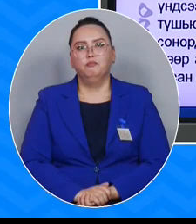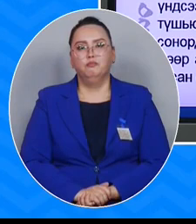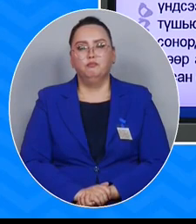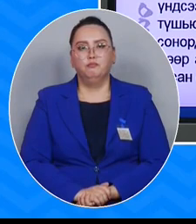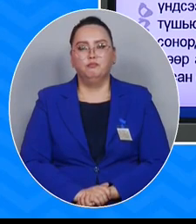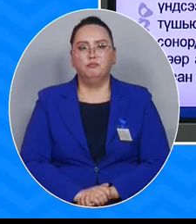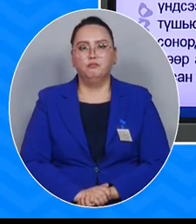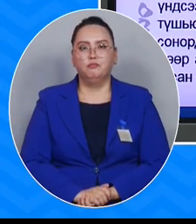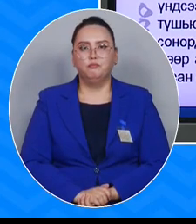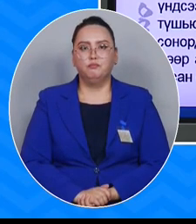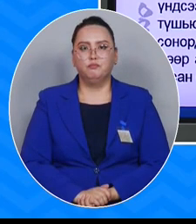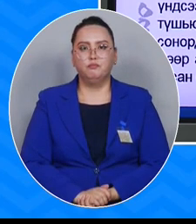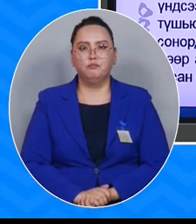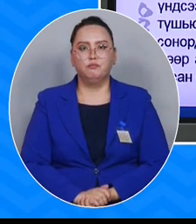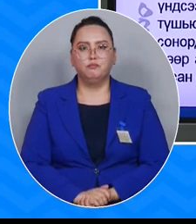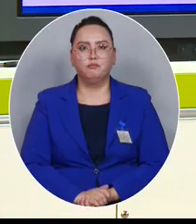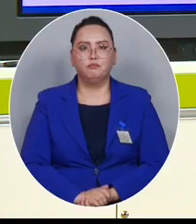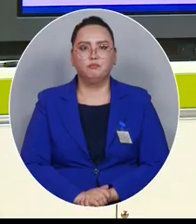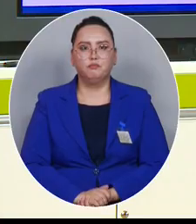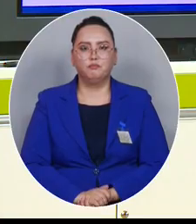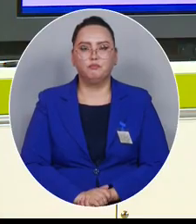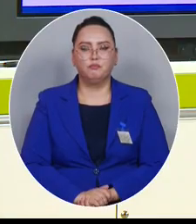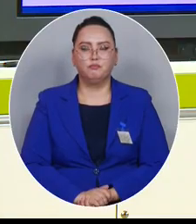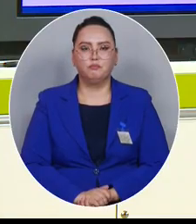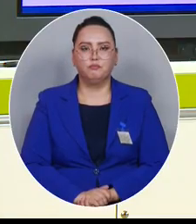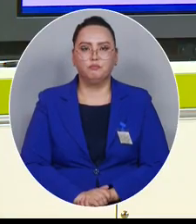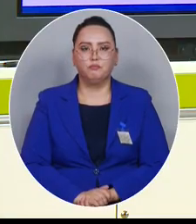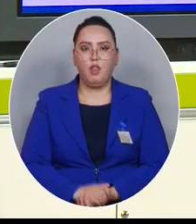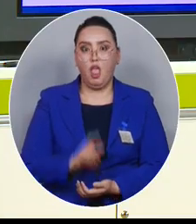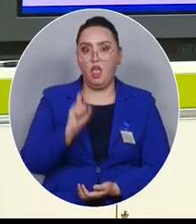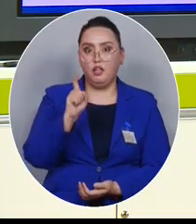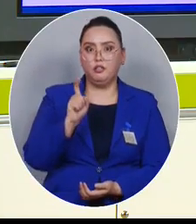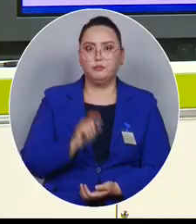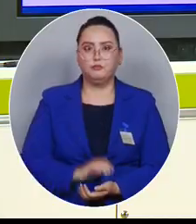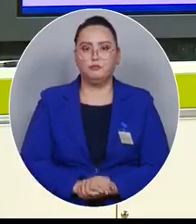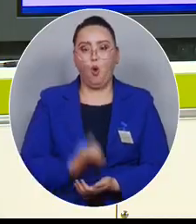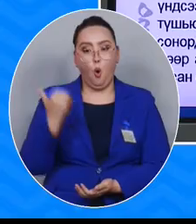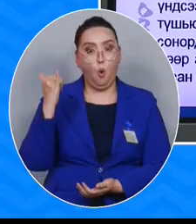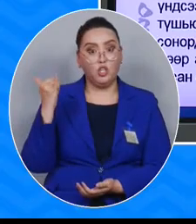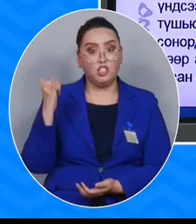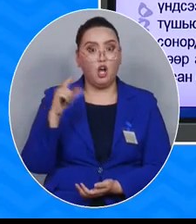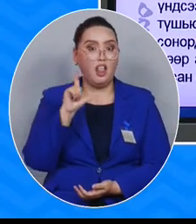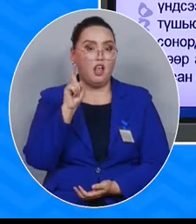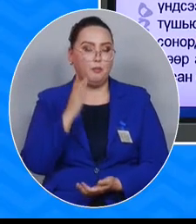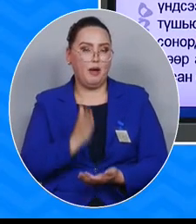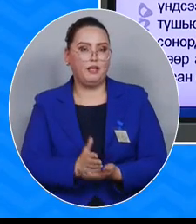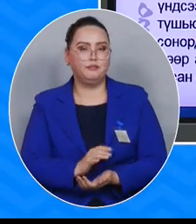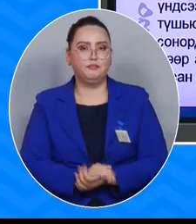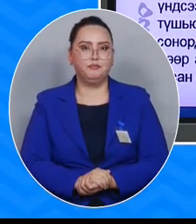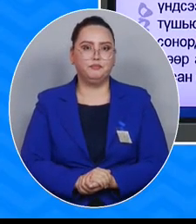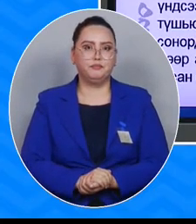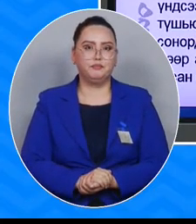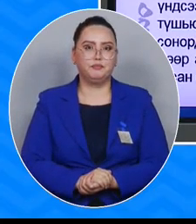өсөн одлога. Зааа гэсэн ехвэн а. Зааа тэгээр энээх мэн мэдэй журнчохолдэй ехвэн. Зааа хэс эхлээд